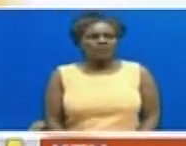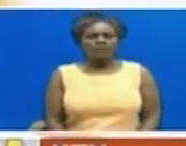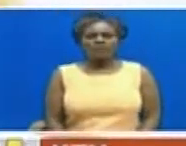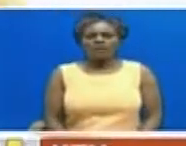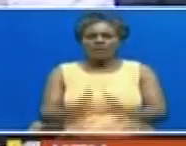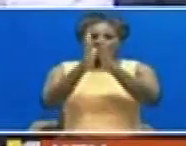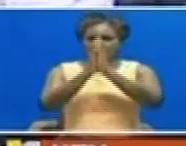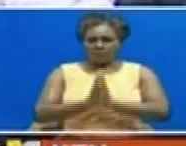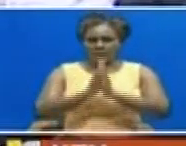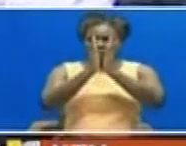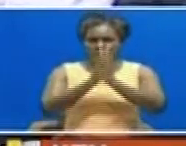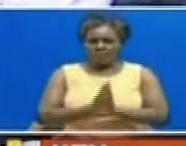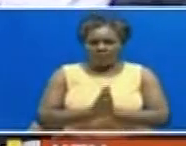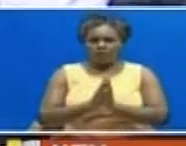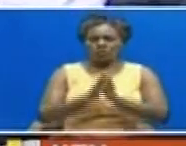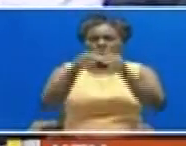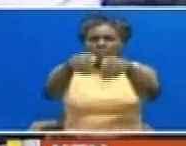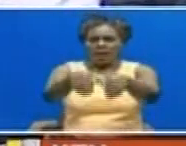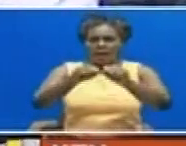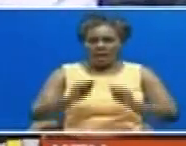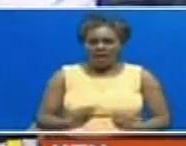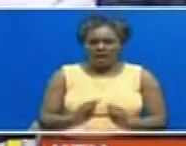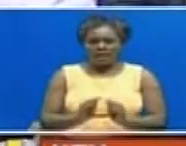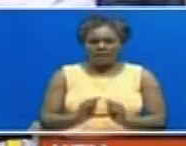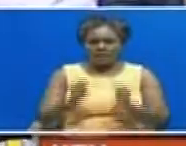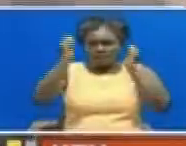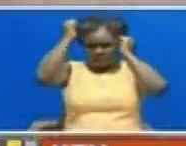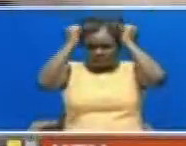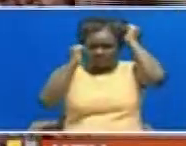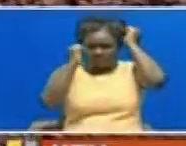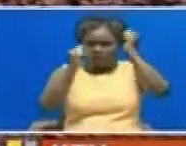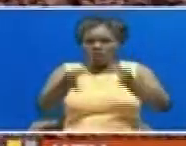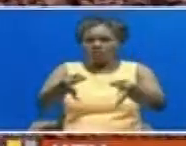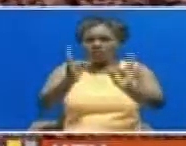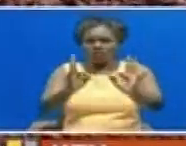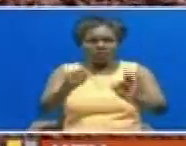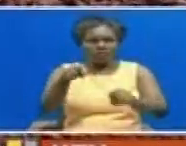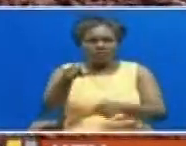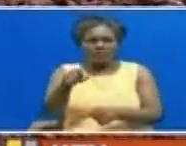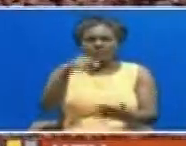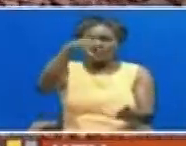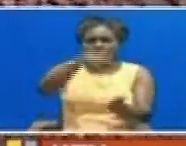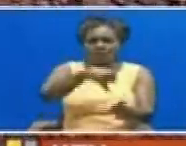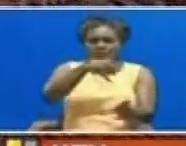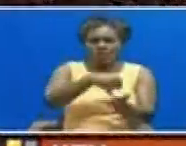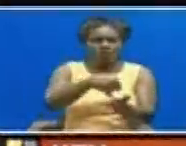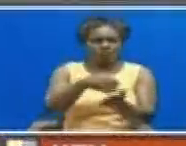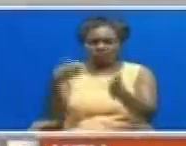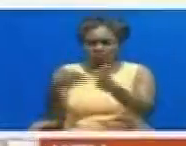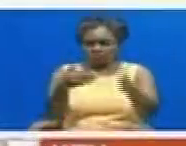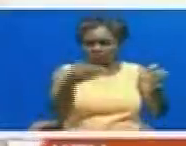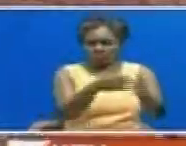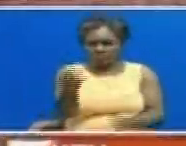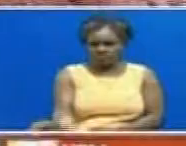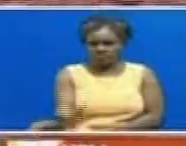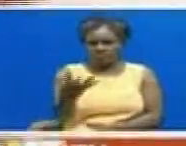Dua za kumfariji mwenda zake afisa wa jeshi Sajenti Fara Abdi. Afisa anayetajwa kuhusika pakubwa katika kutibua shambulizi